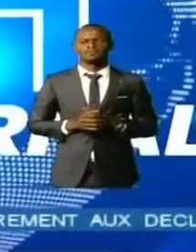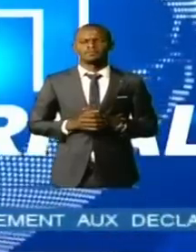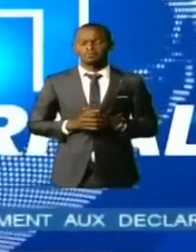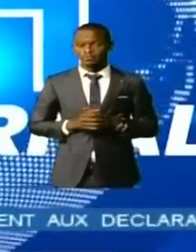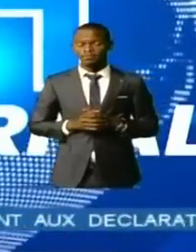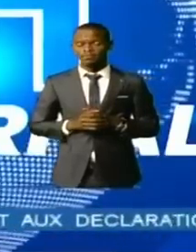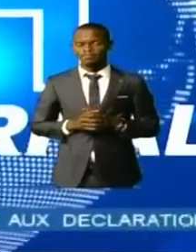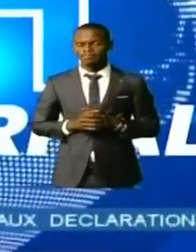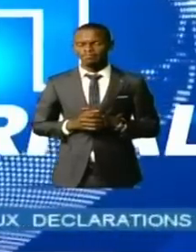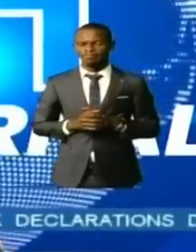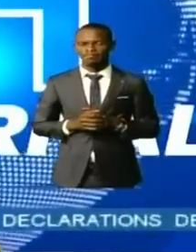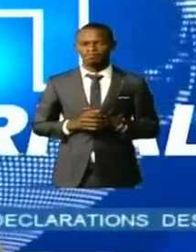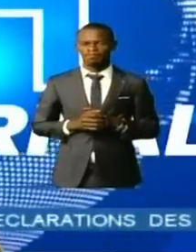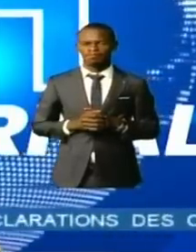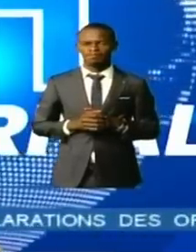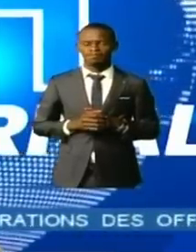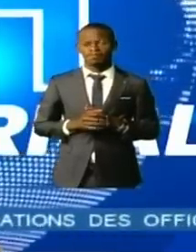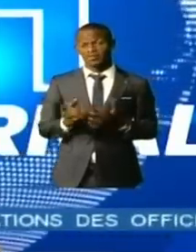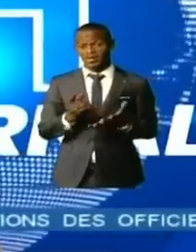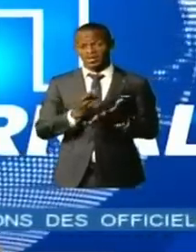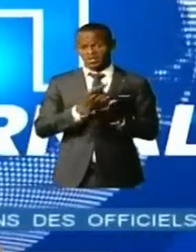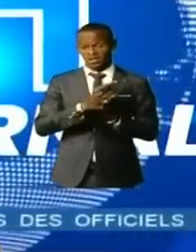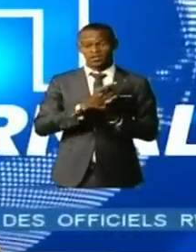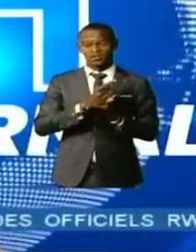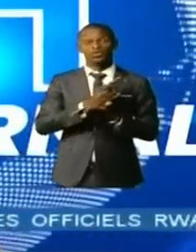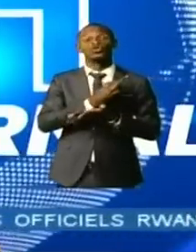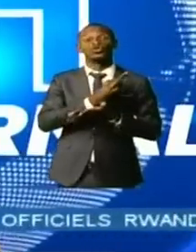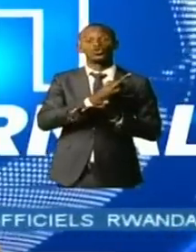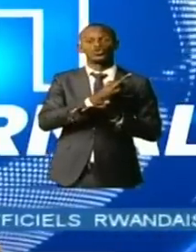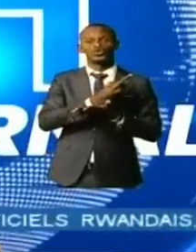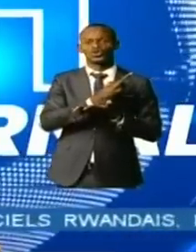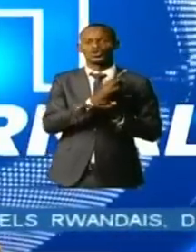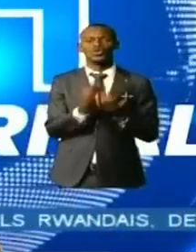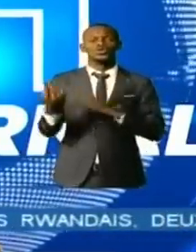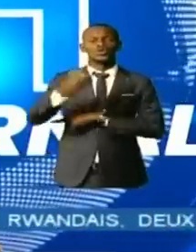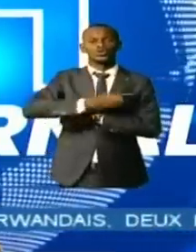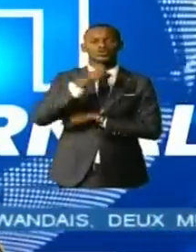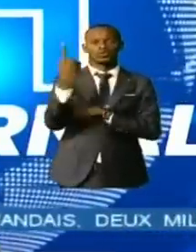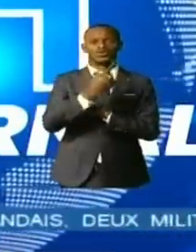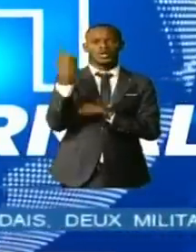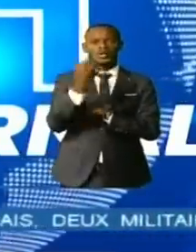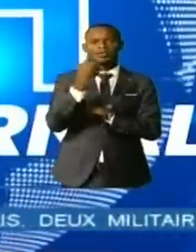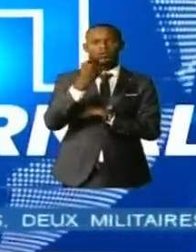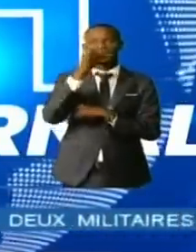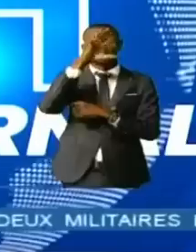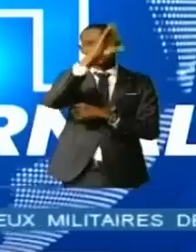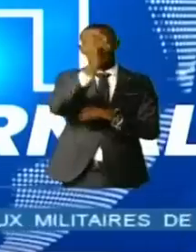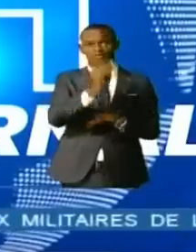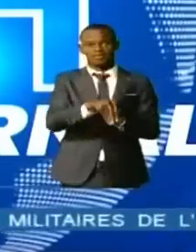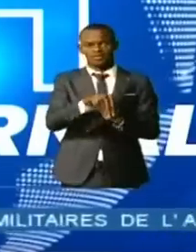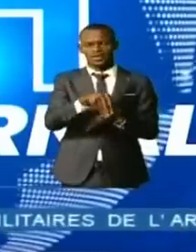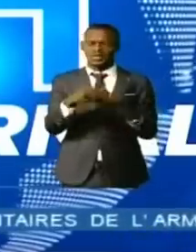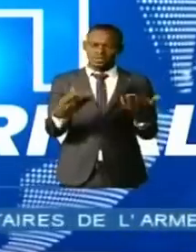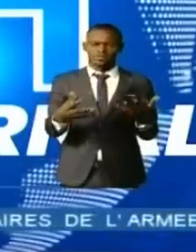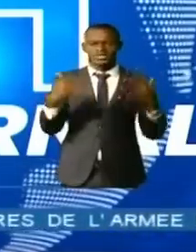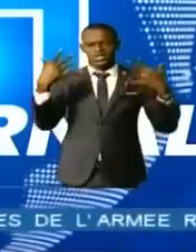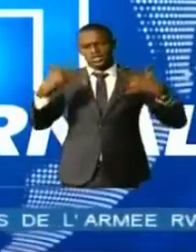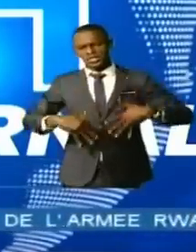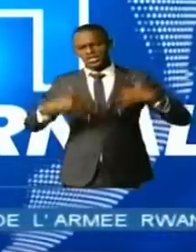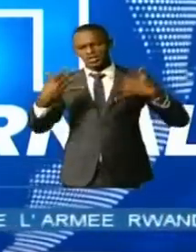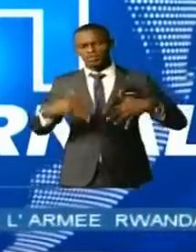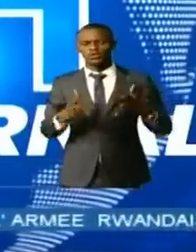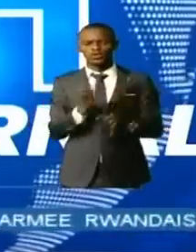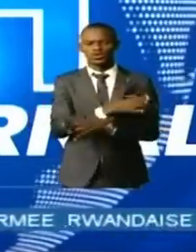La célébration de la Journée mondiale de l'Afrique le 25 mai, l'accident de circulation sur la route poids lourd avec un bilan